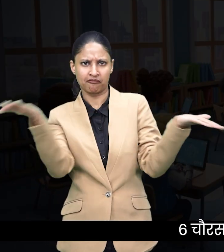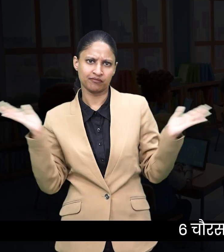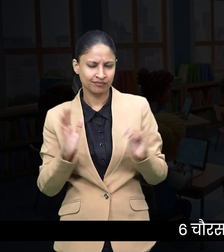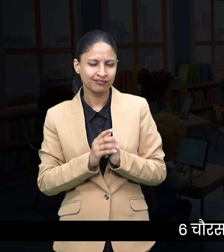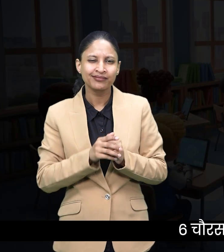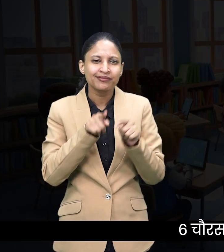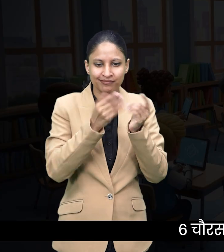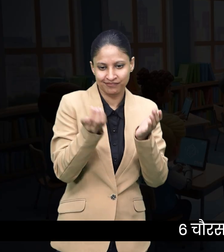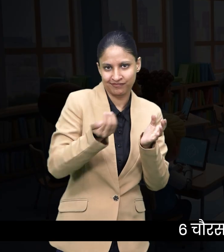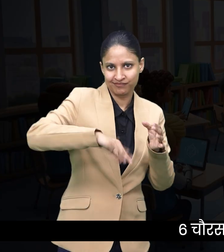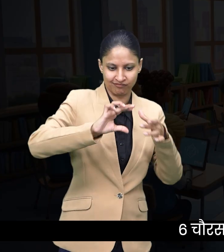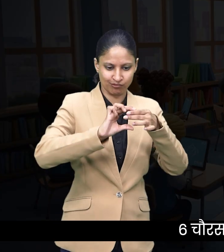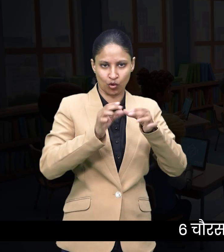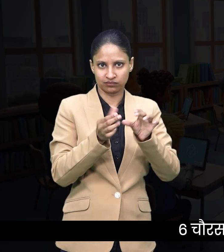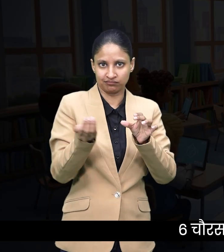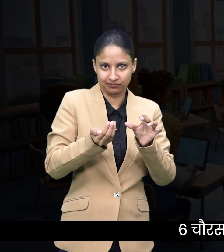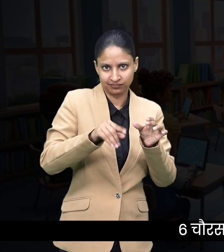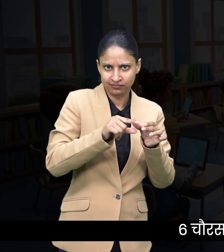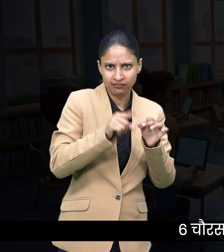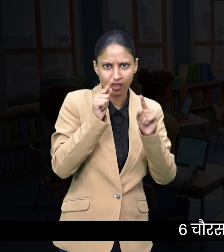6 चौरसांपासून बनलेला फासा.